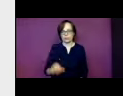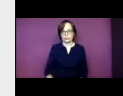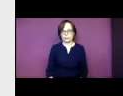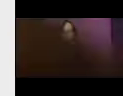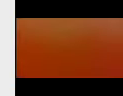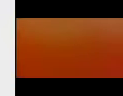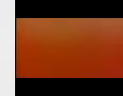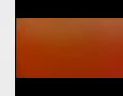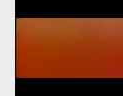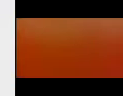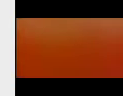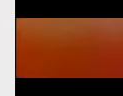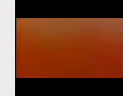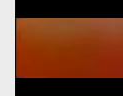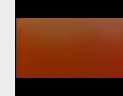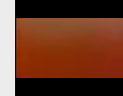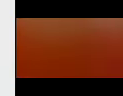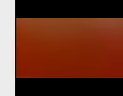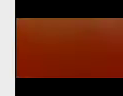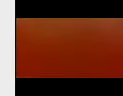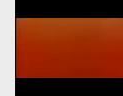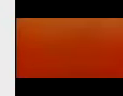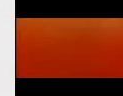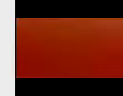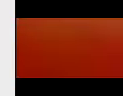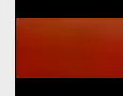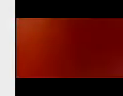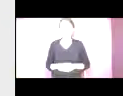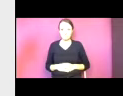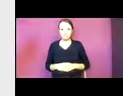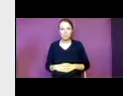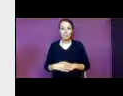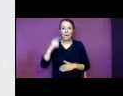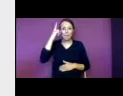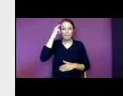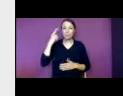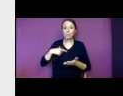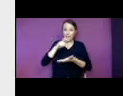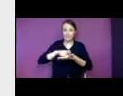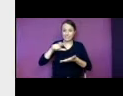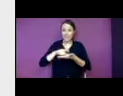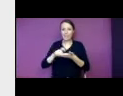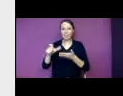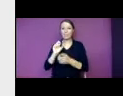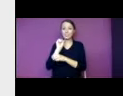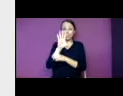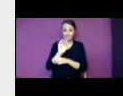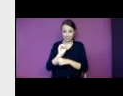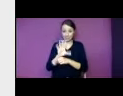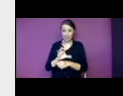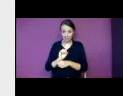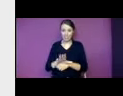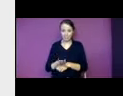że te screeny, które na koniec pokażemy z Instagrama, one mogą właśnie być takim punktem wyjścia do tego, o